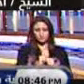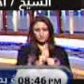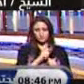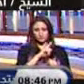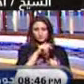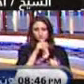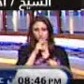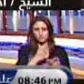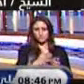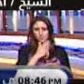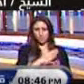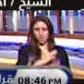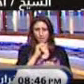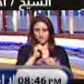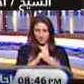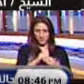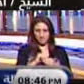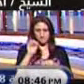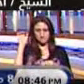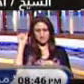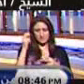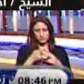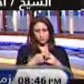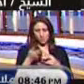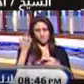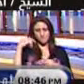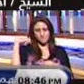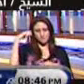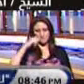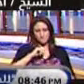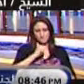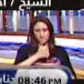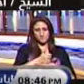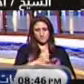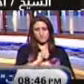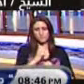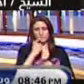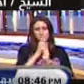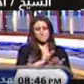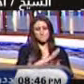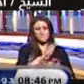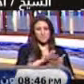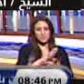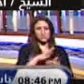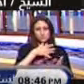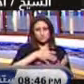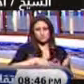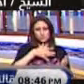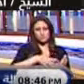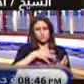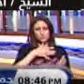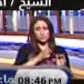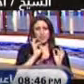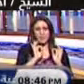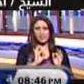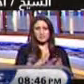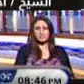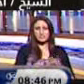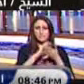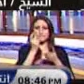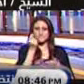قبل ايام الانتخابات البرلمانية وانتخابات الرئاسية بان مشاكل كل الائمة ستحل، سواء مشاكل